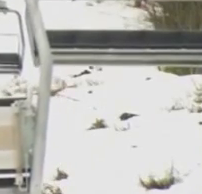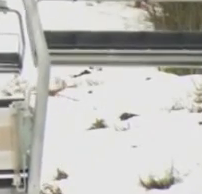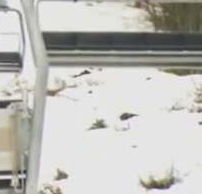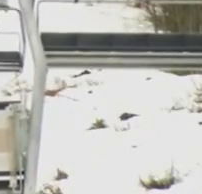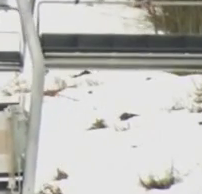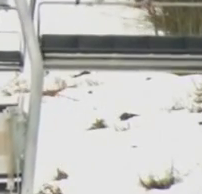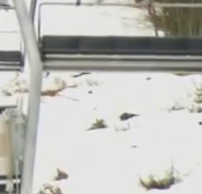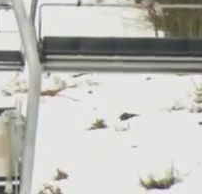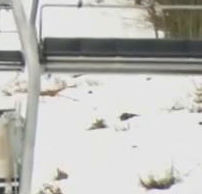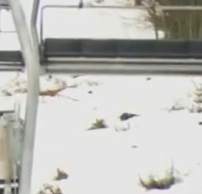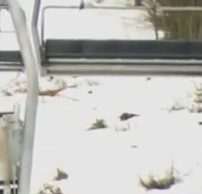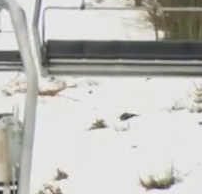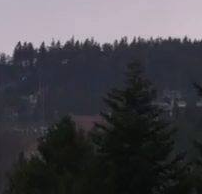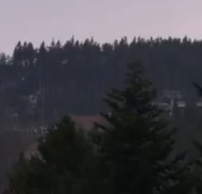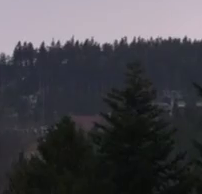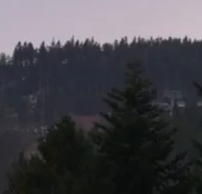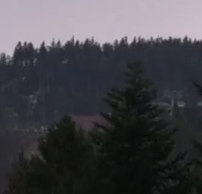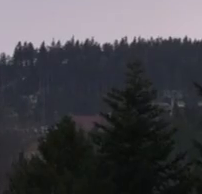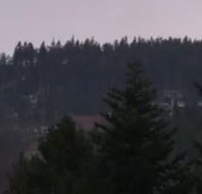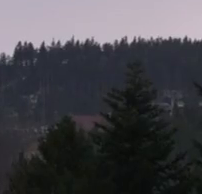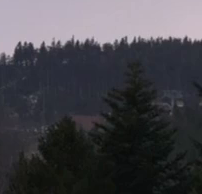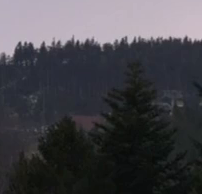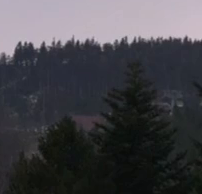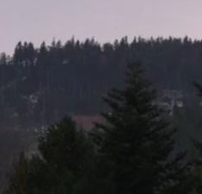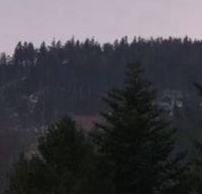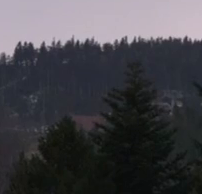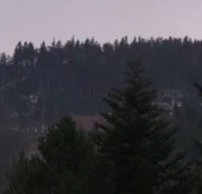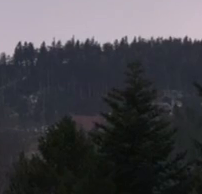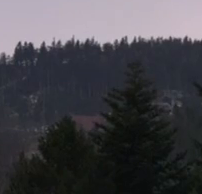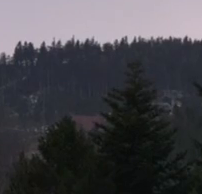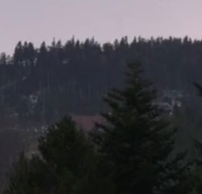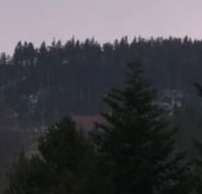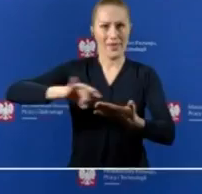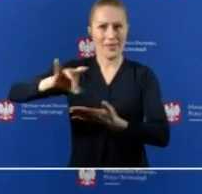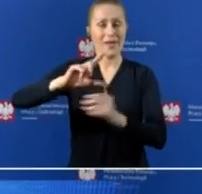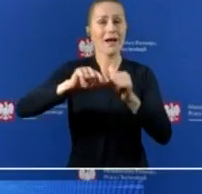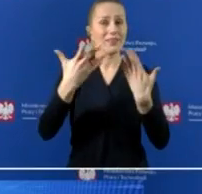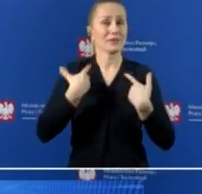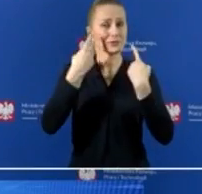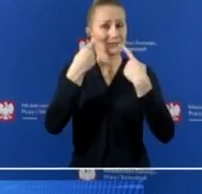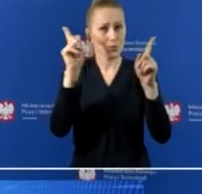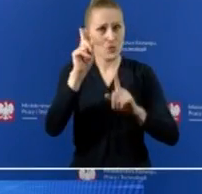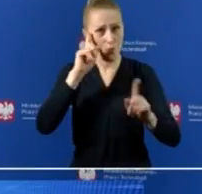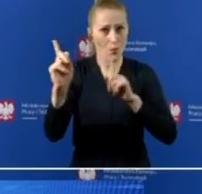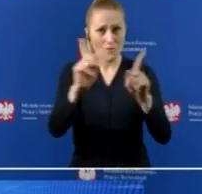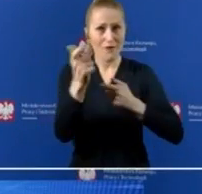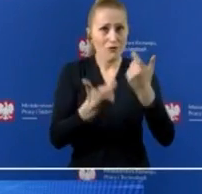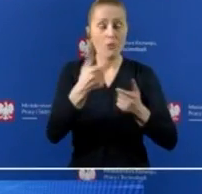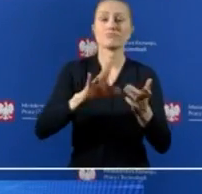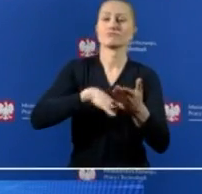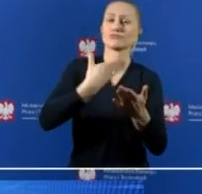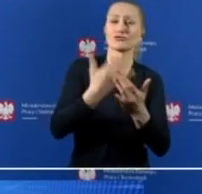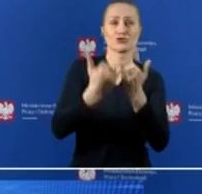przeznaczył blisko miliard złotych. Jedna gmina może otrzymać maksymalnie 8 milionów. Składowo jeżeli gmina